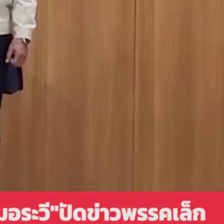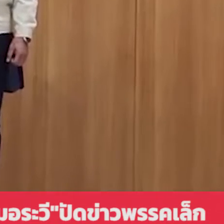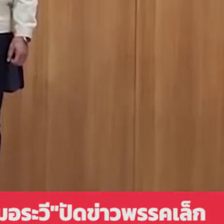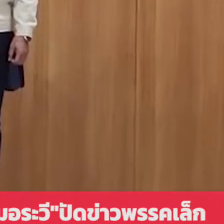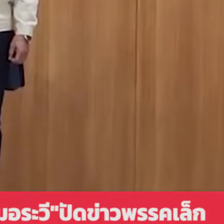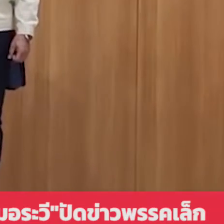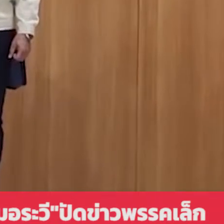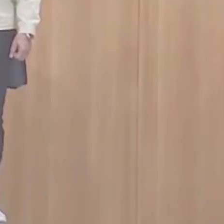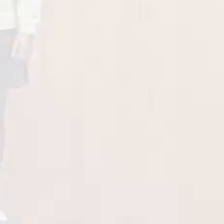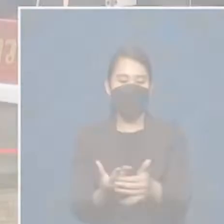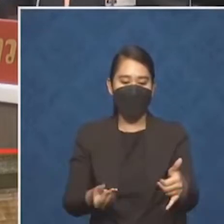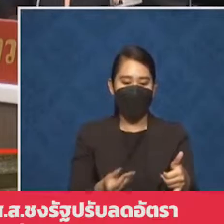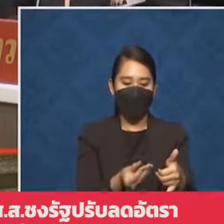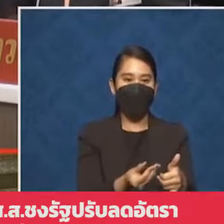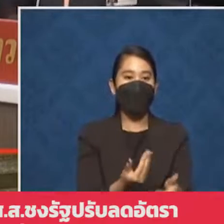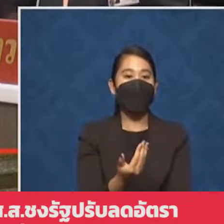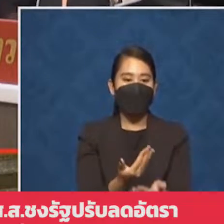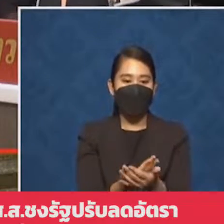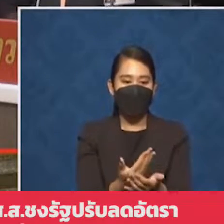ากการเลือกตั้ง